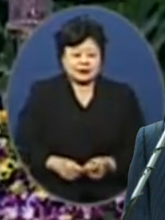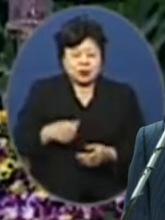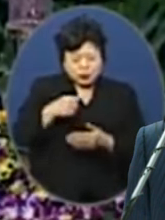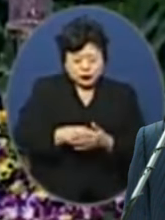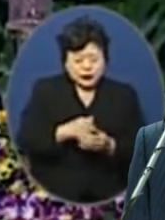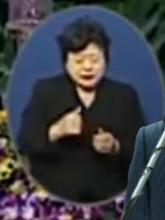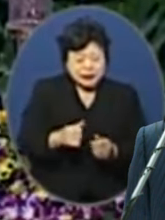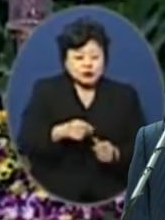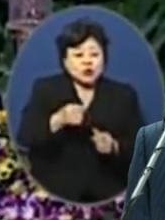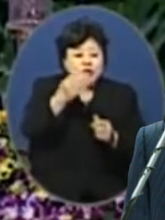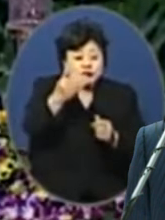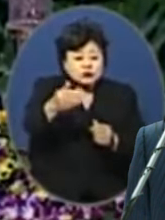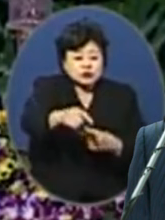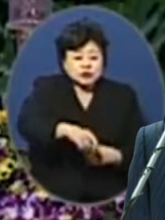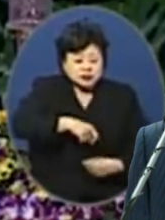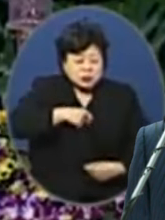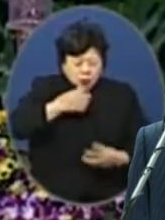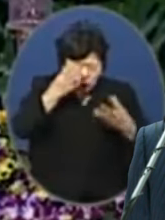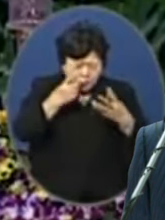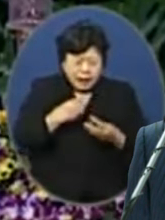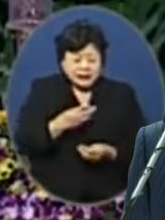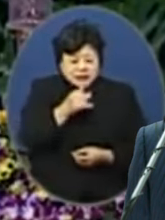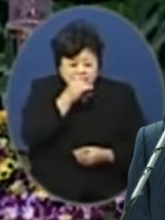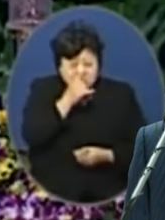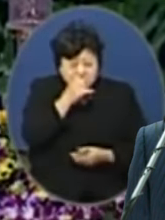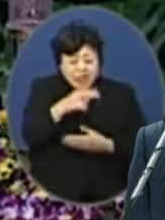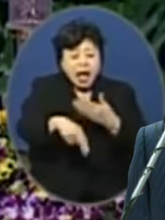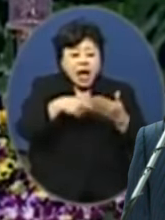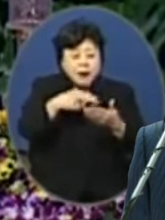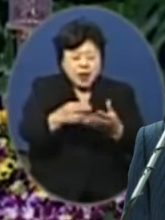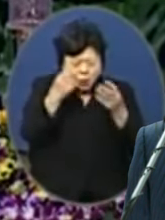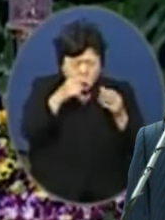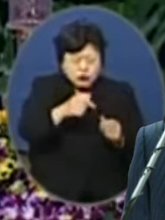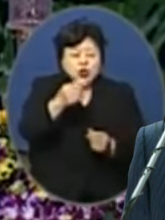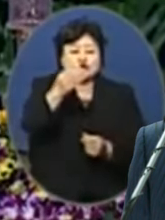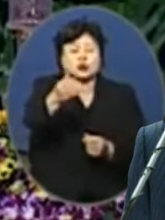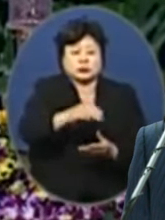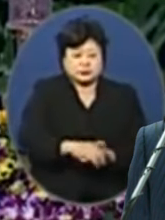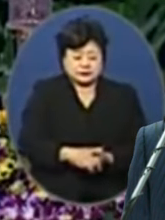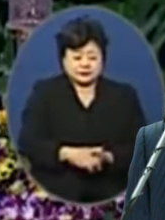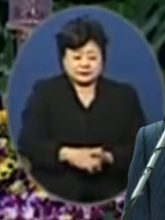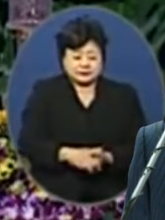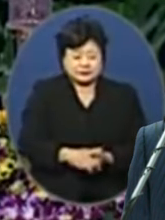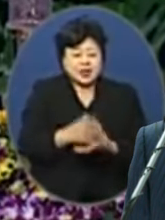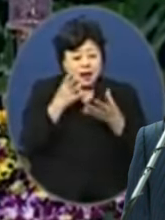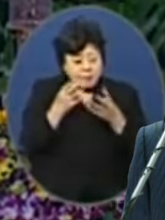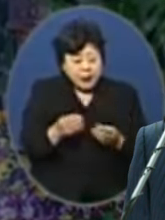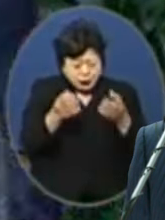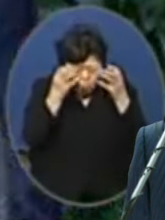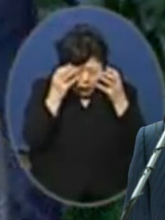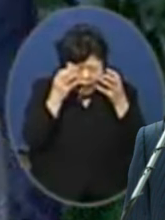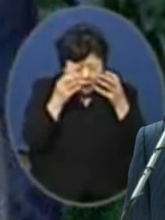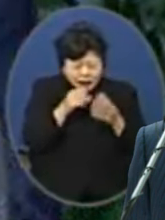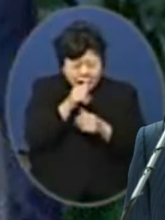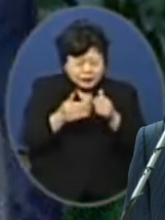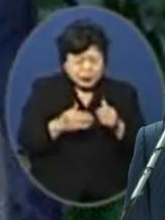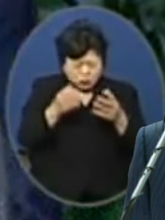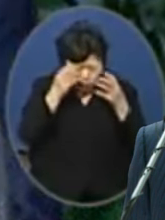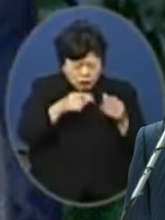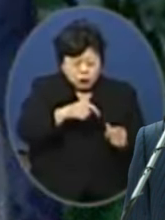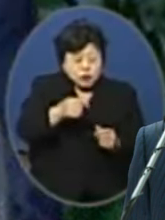자를 구원하다 의은 고난이 많으나께서 그의 모든 고난에서 건지시는도다 많은 고난이 있으나 하나님은